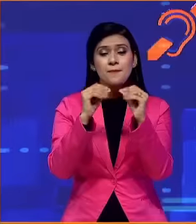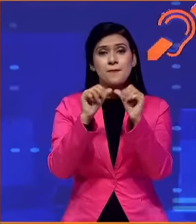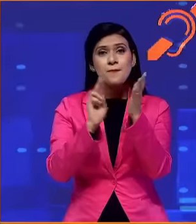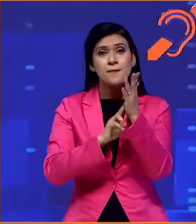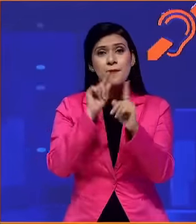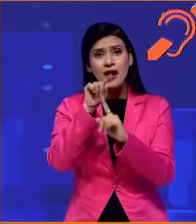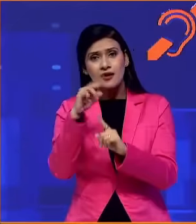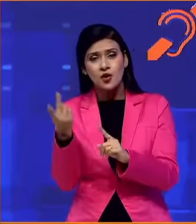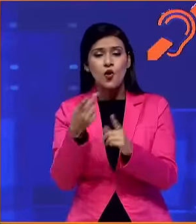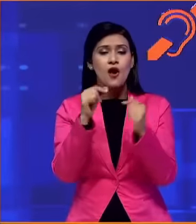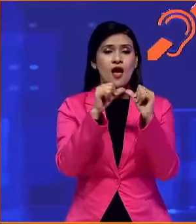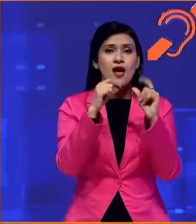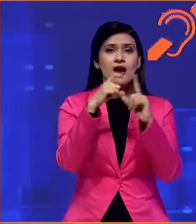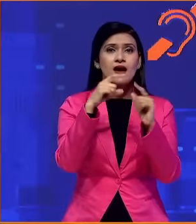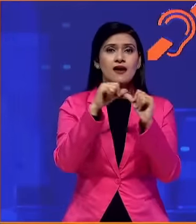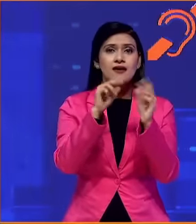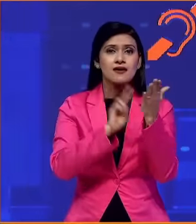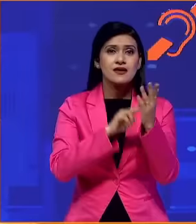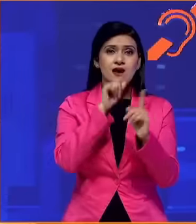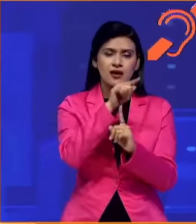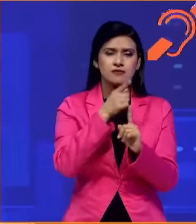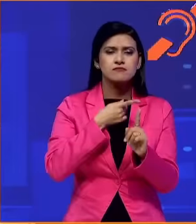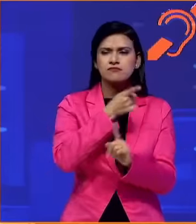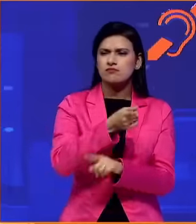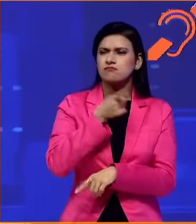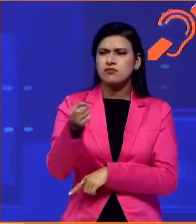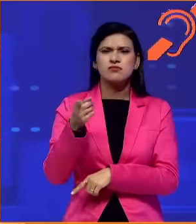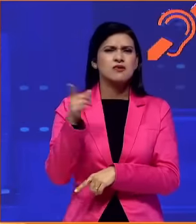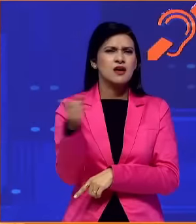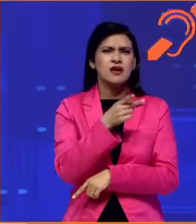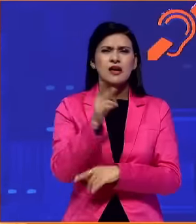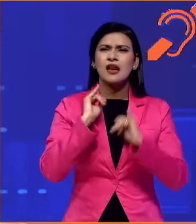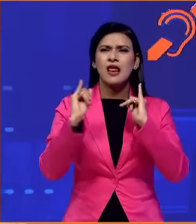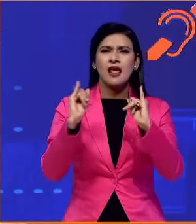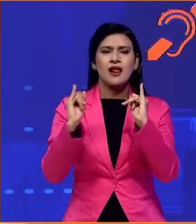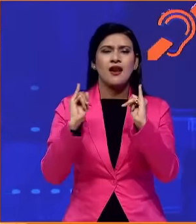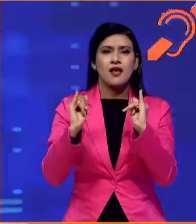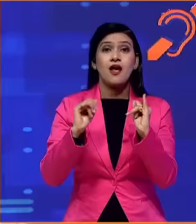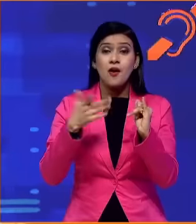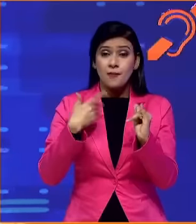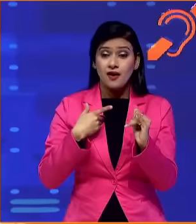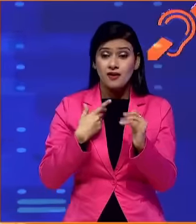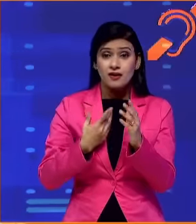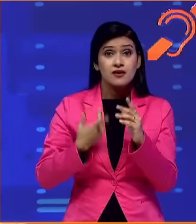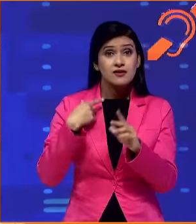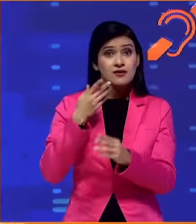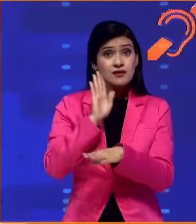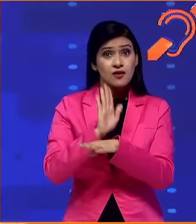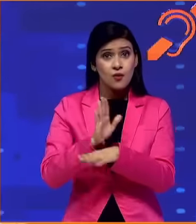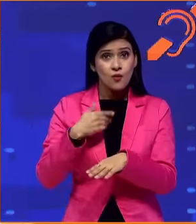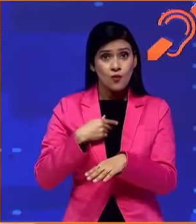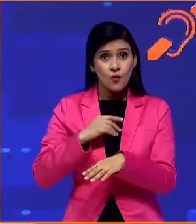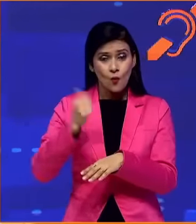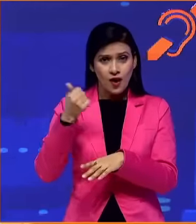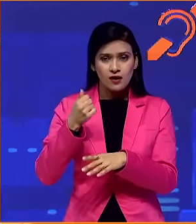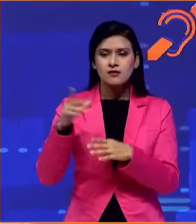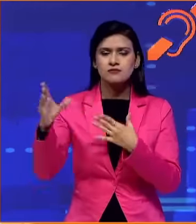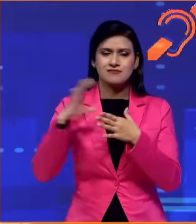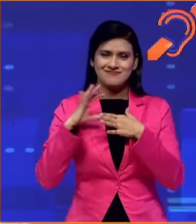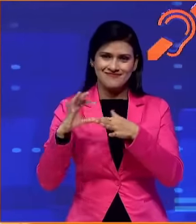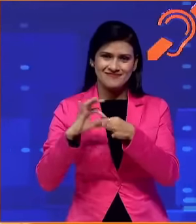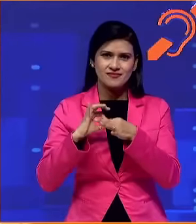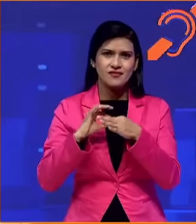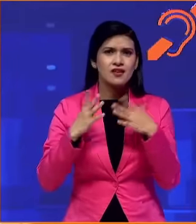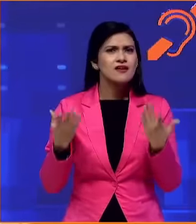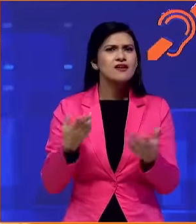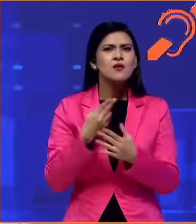उन्हेंकांग्रेसशासितराज्योंमेंभीठेकेदेंगे। यदिकोईऔद्योगिकसमूह पारदर्शितासेकामकरनाचाहताहै।